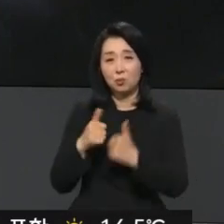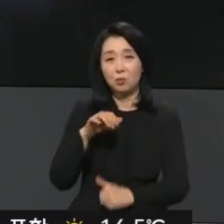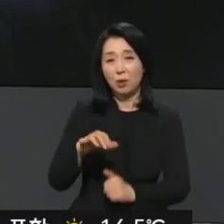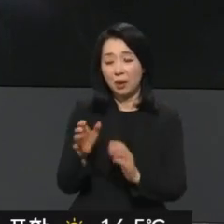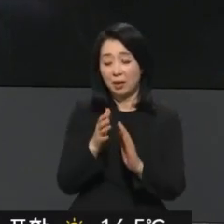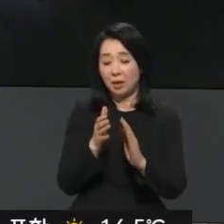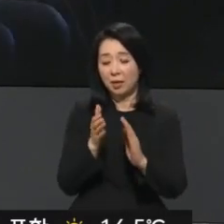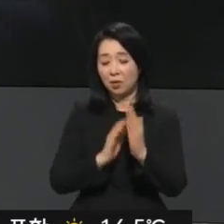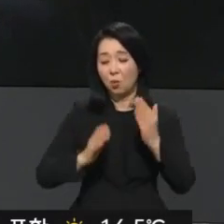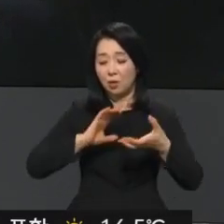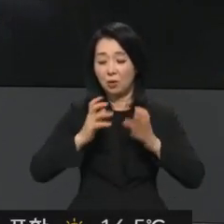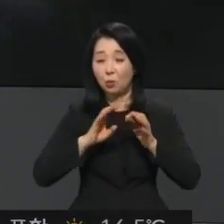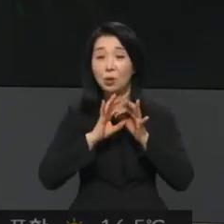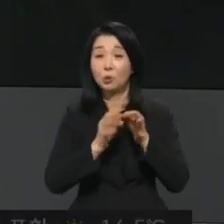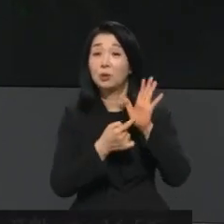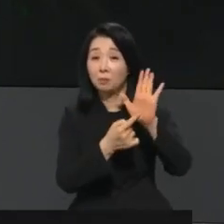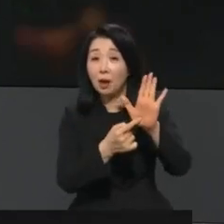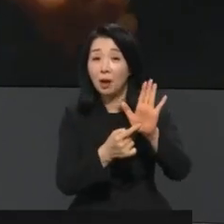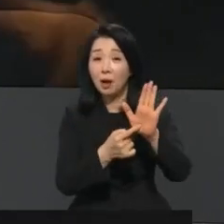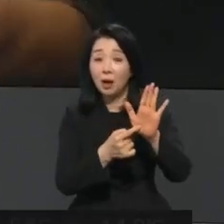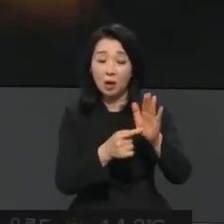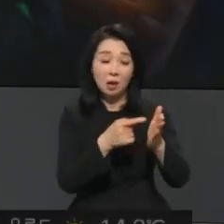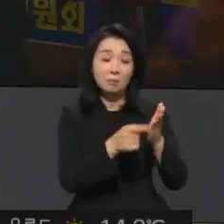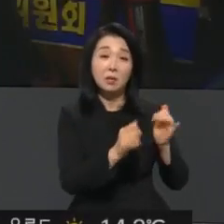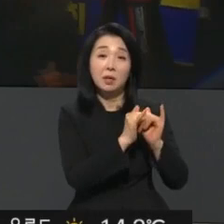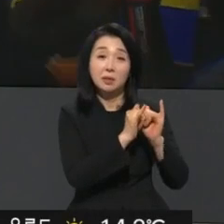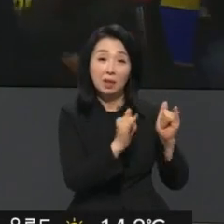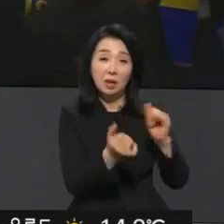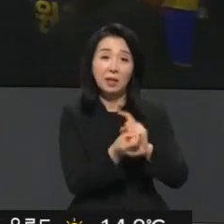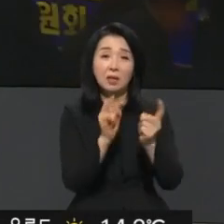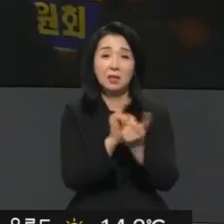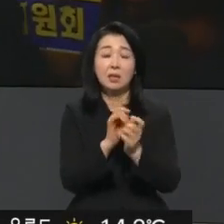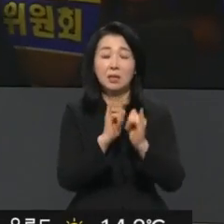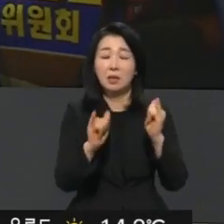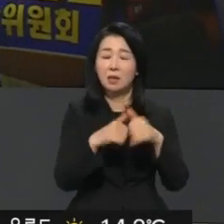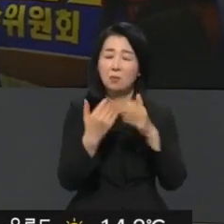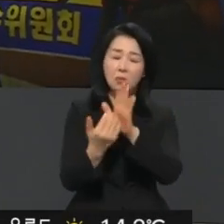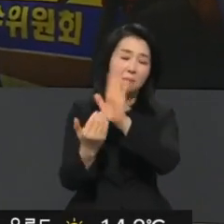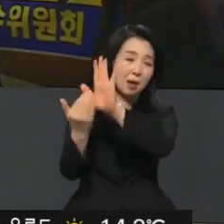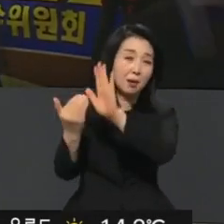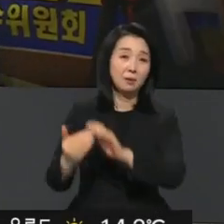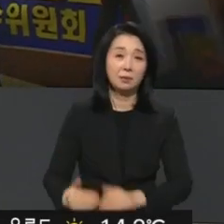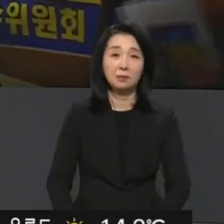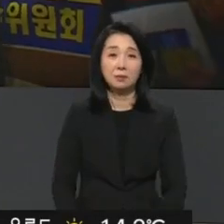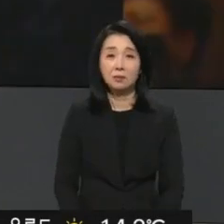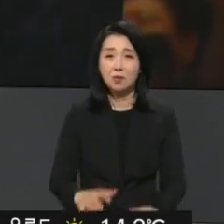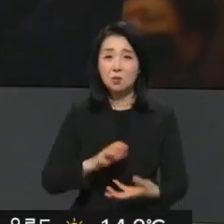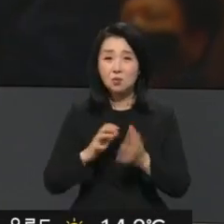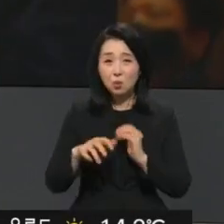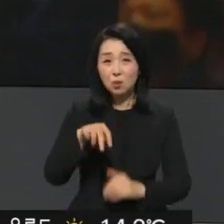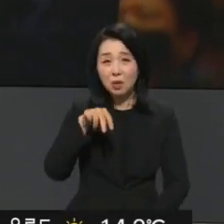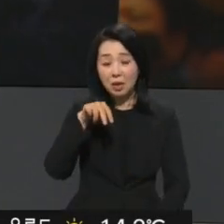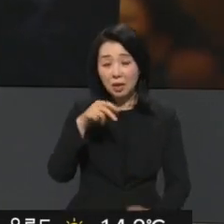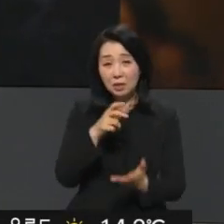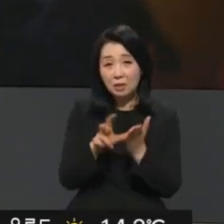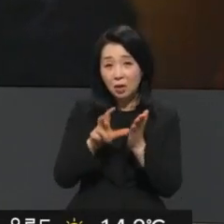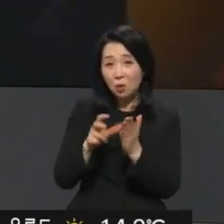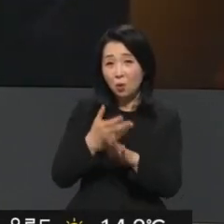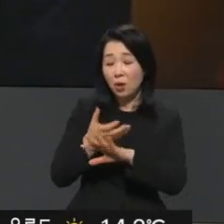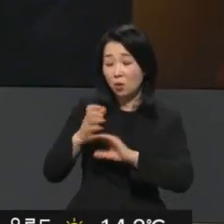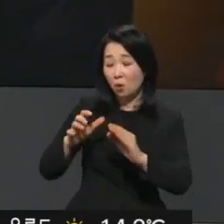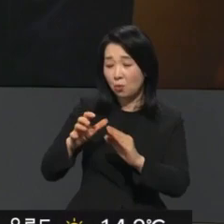열린 공개토론회를 통해서입니다 일부 피해자와 대리인단이 보이콧한 상태였습니다 토론의 자료 외교부가